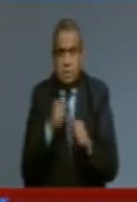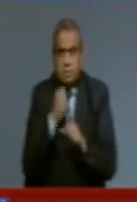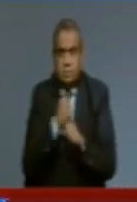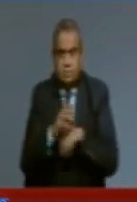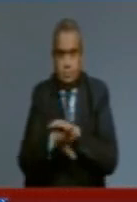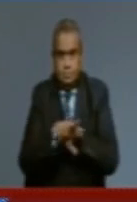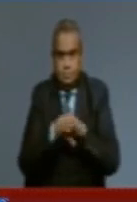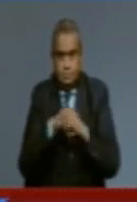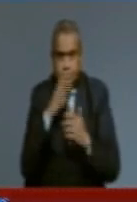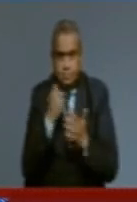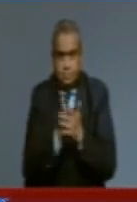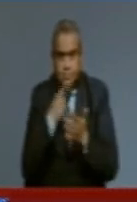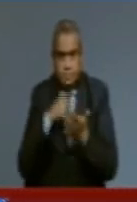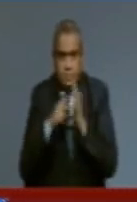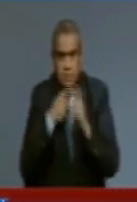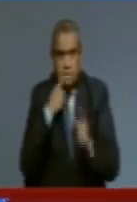لطلبات